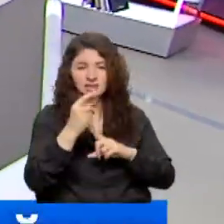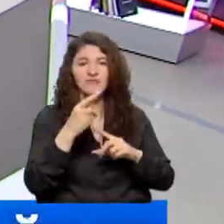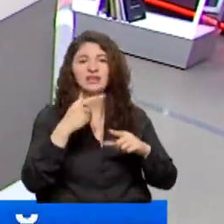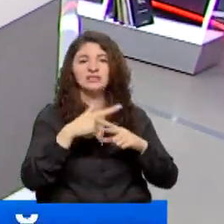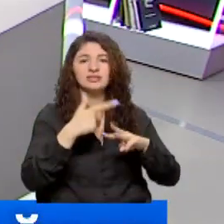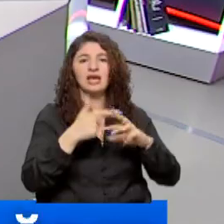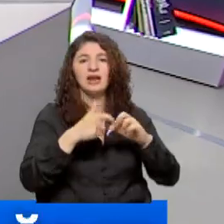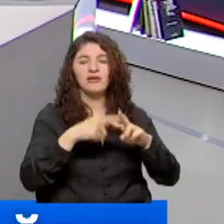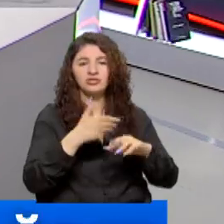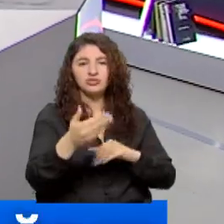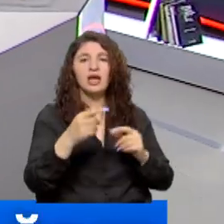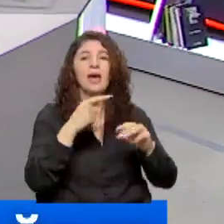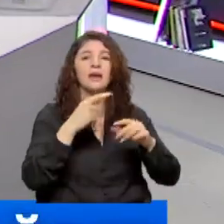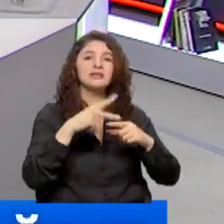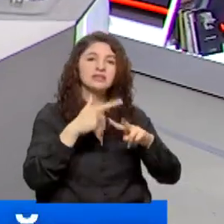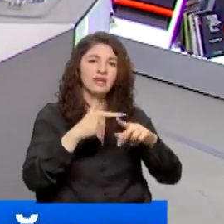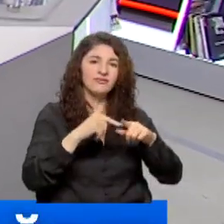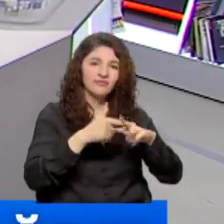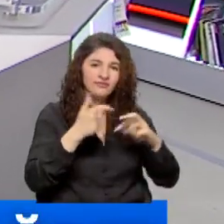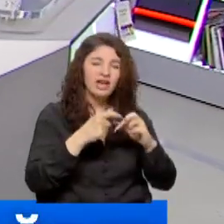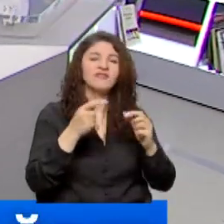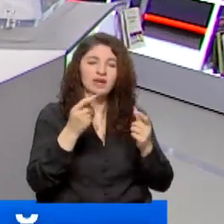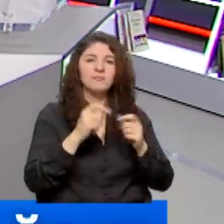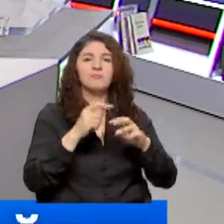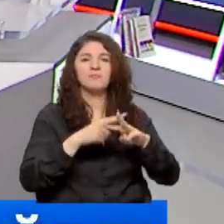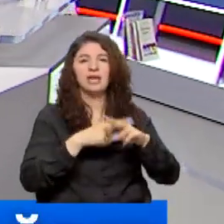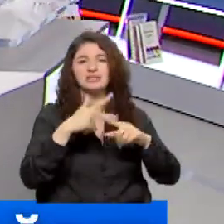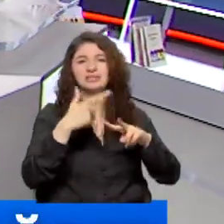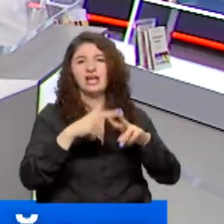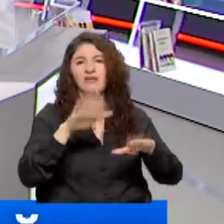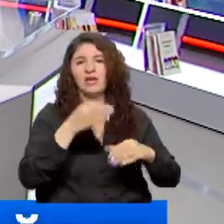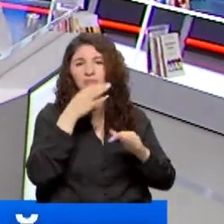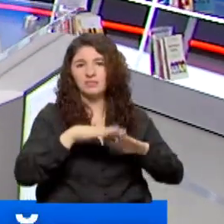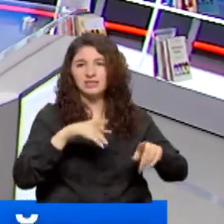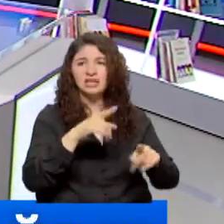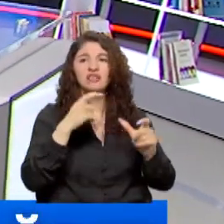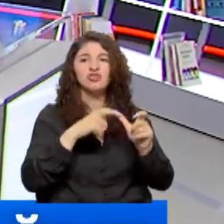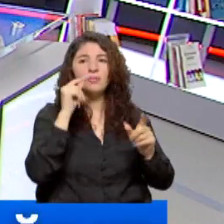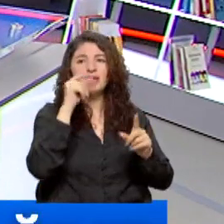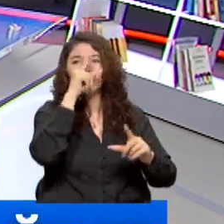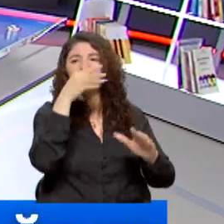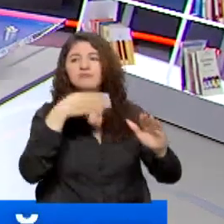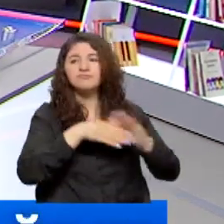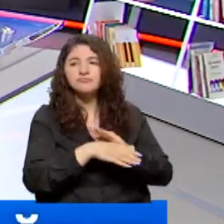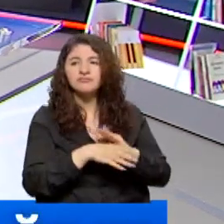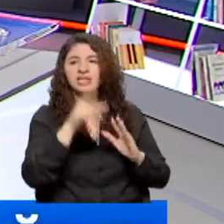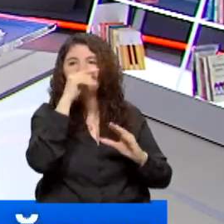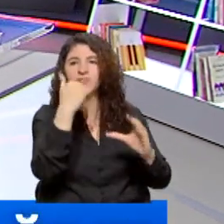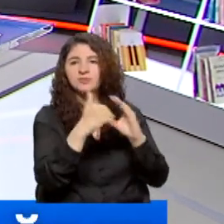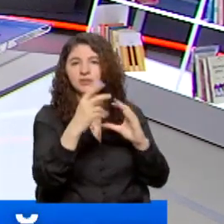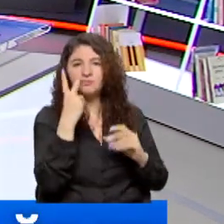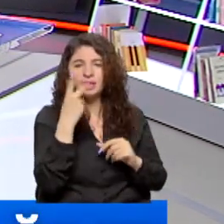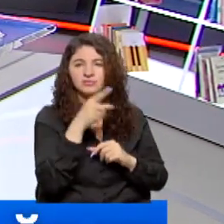haber masası Zafer köken mi Beyza da vardı Beyza gözlük teşekkür ediyorum Sencer Bey Twitter'ına girdiğiniz zaman trip